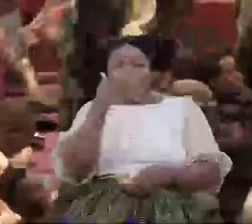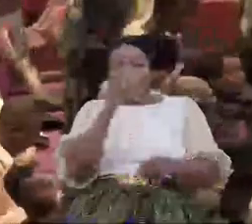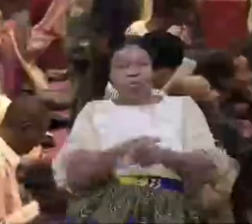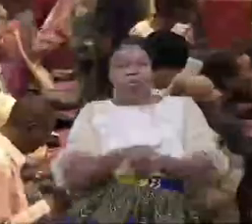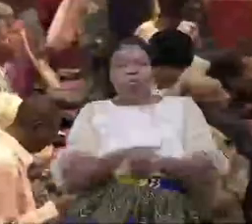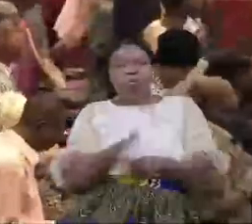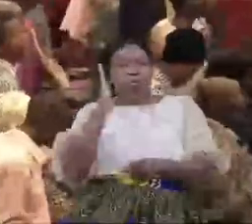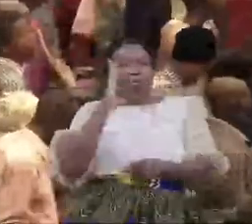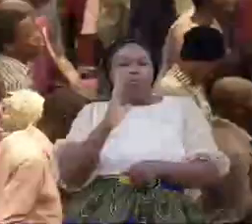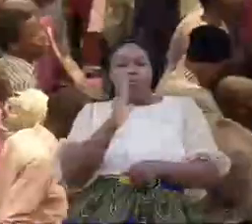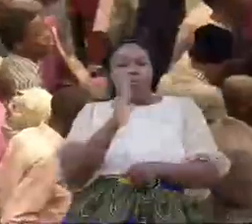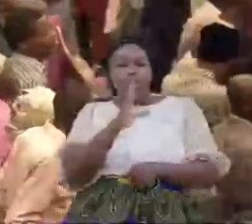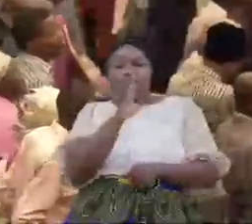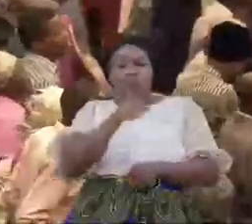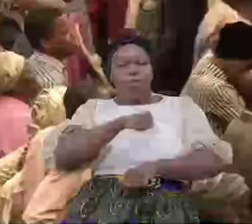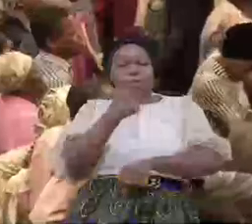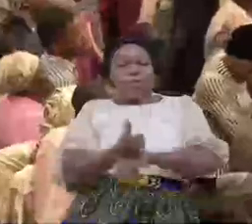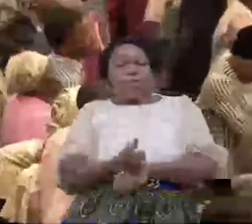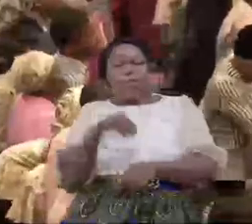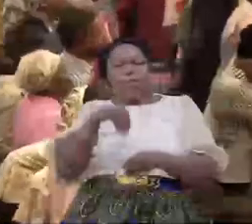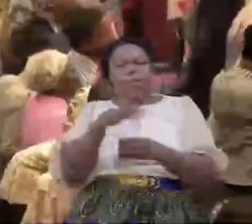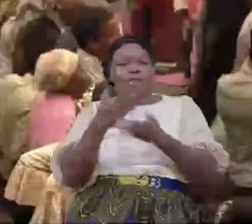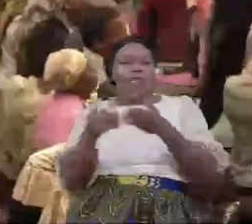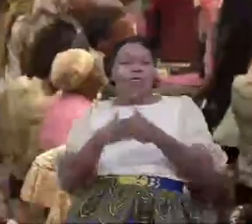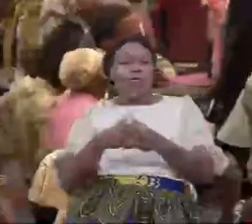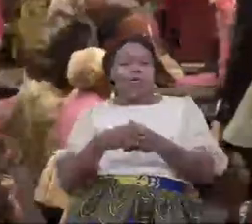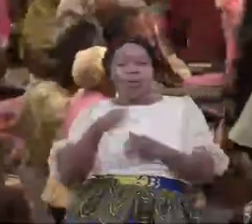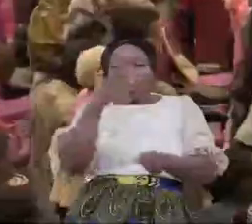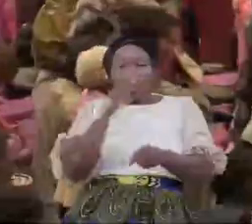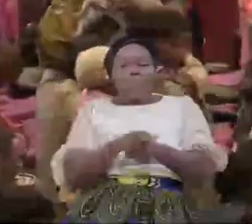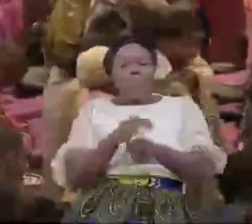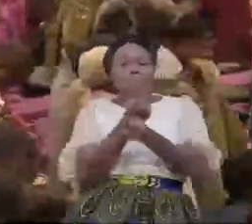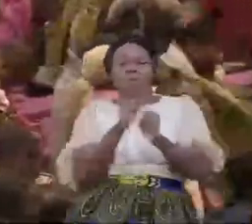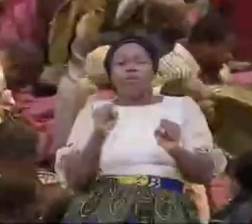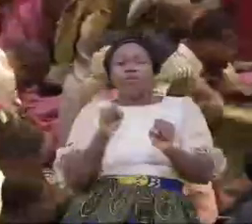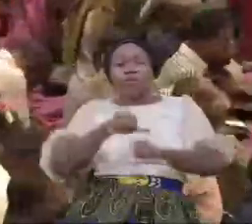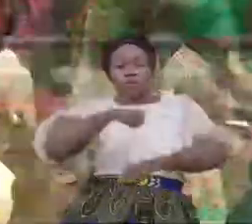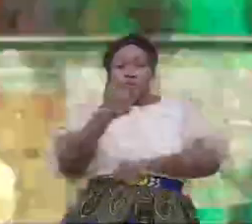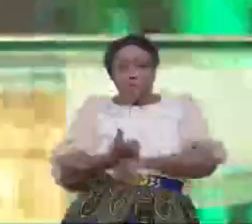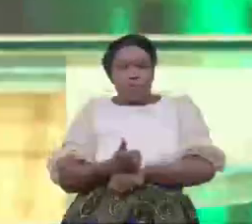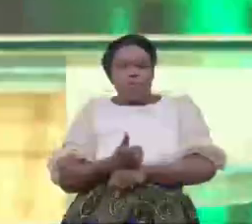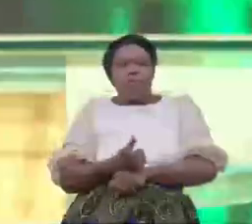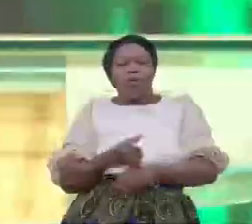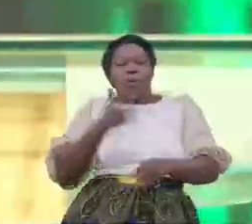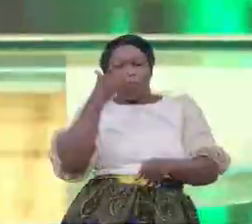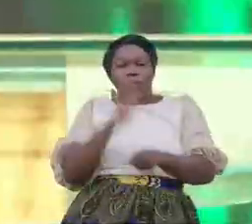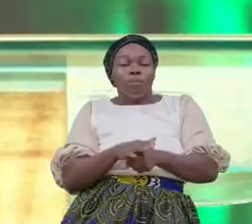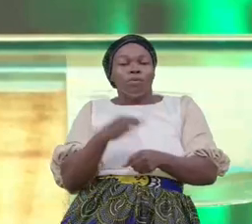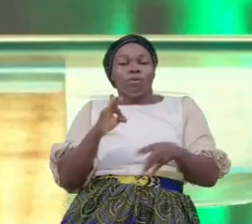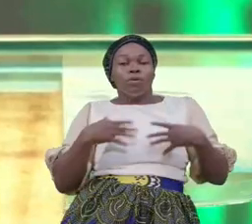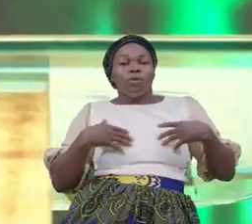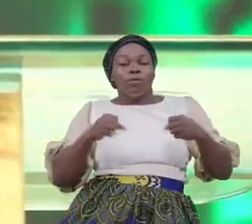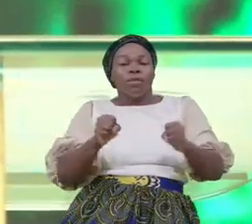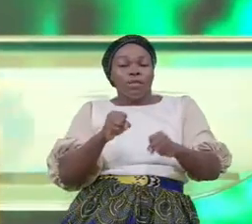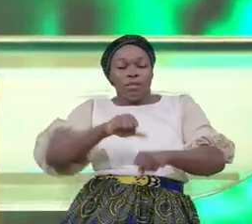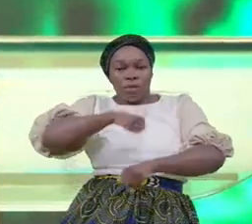promesse est réglée au ciel. La promesse de salut, c'est réglée au ciel. La promesse de guérison, réglée au ciel. La